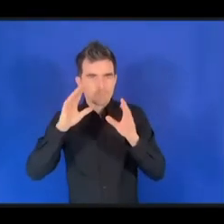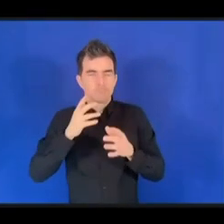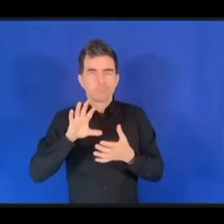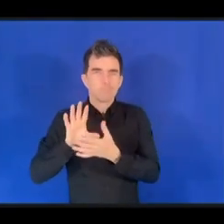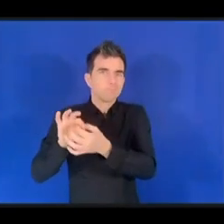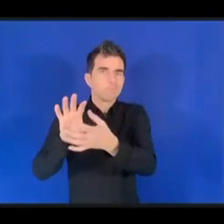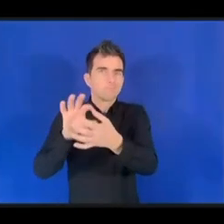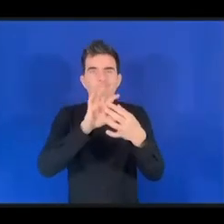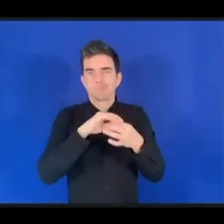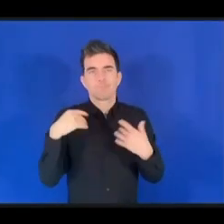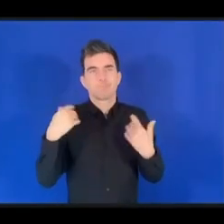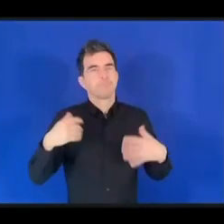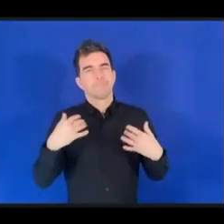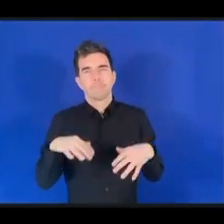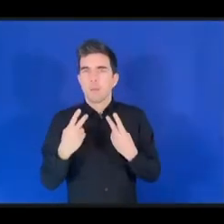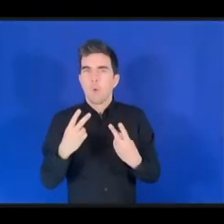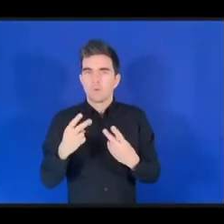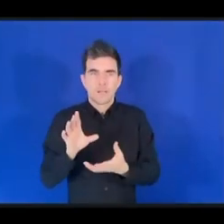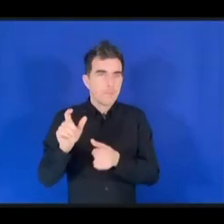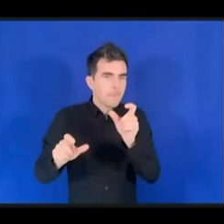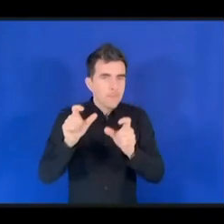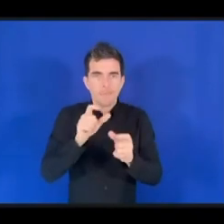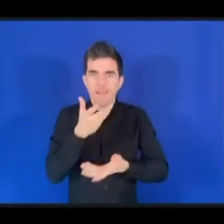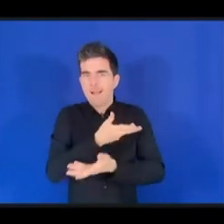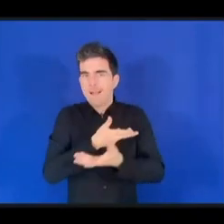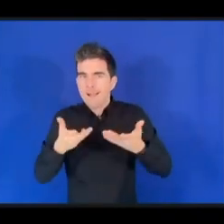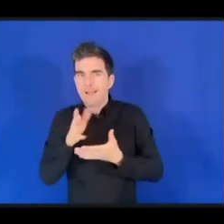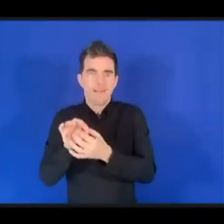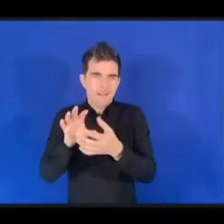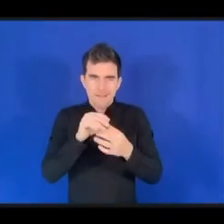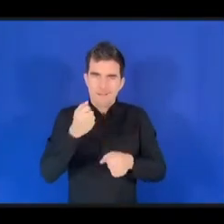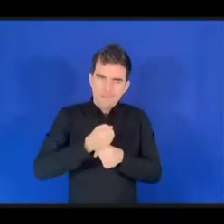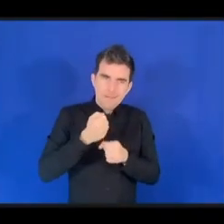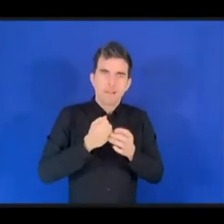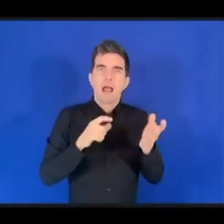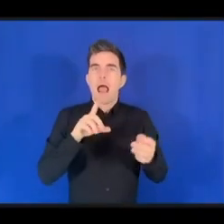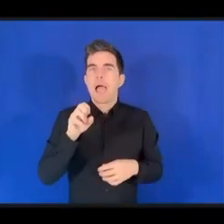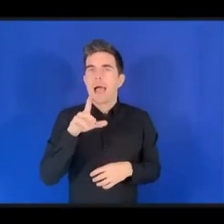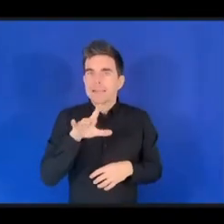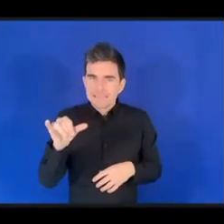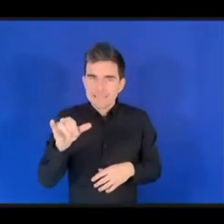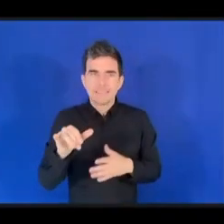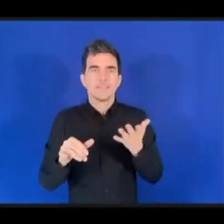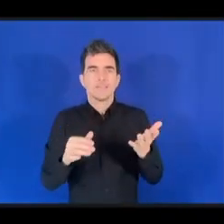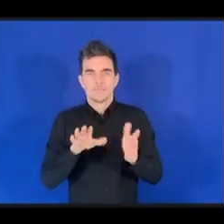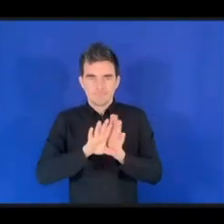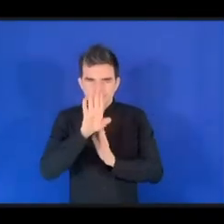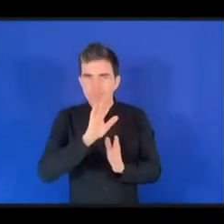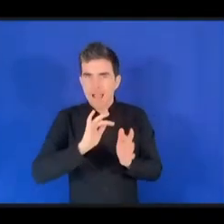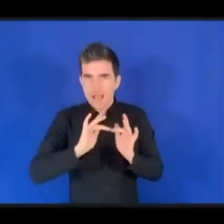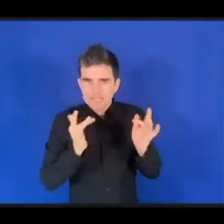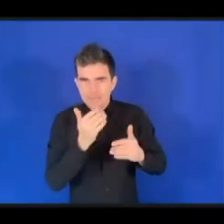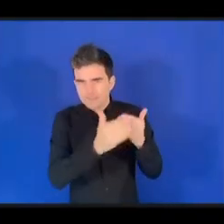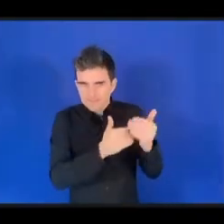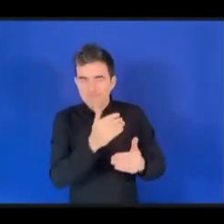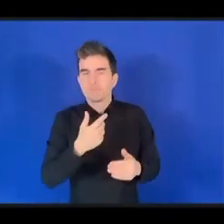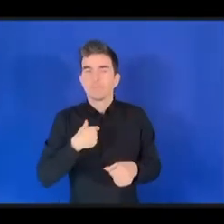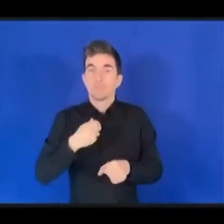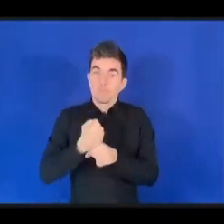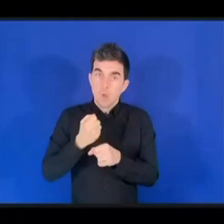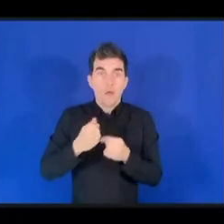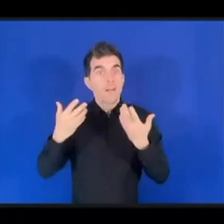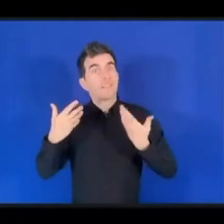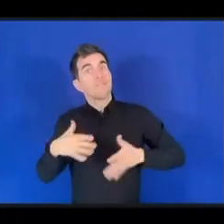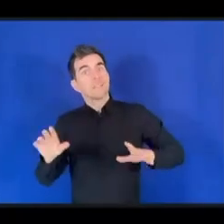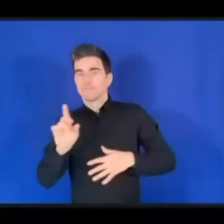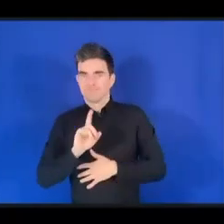ネットワークもできましたま今後もインターネットの回すのために貢献を続けていきたいと思います皆様にも同じ貢献をお願いしたい